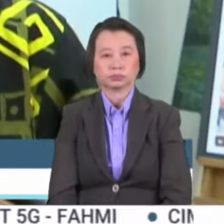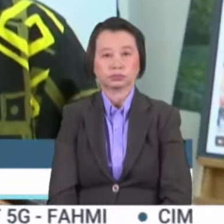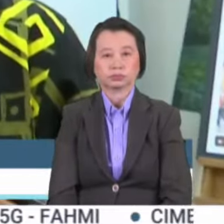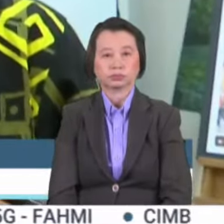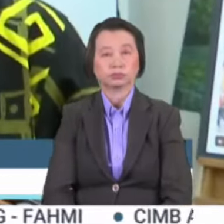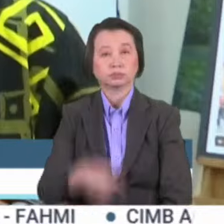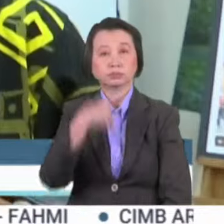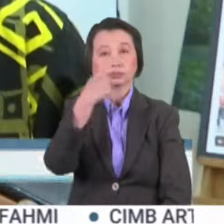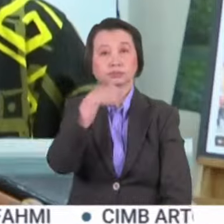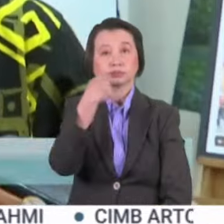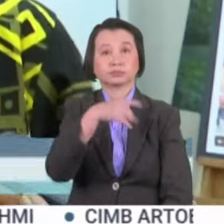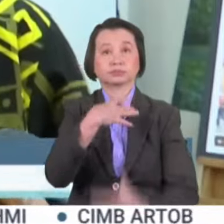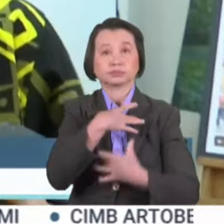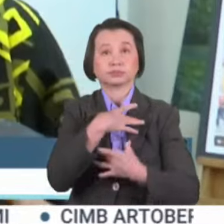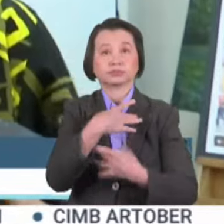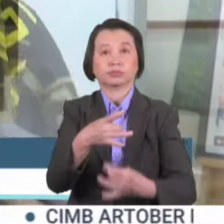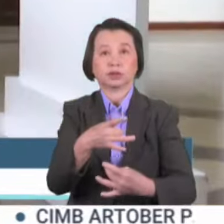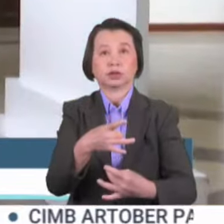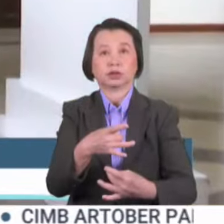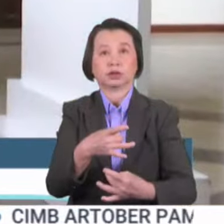Siapa yang berminat juga boleh